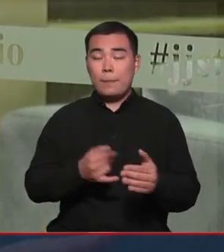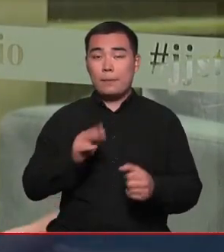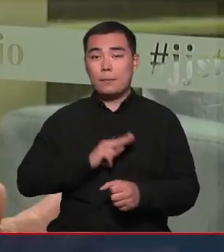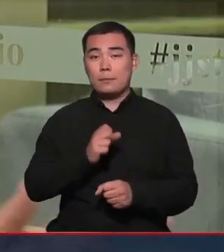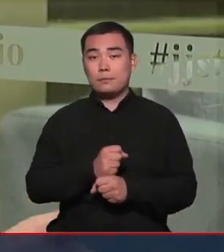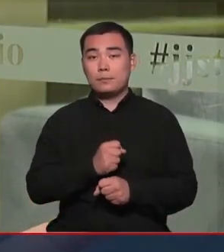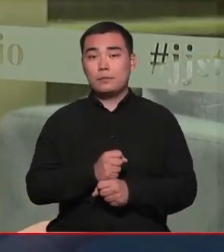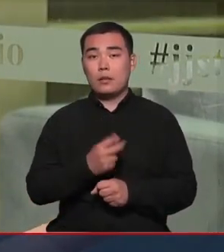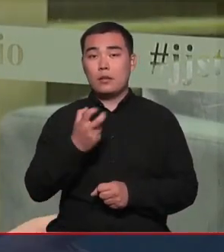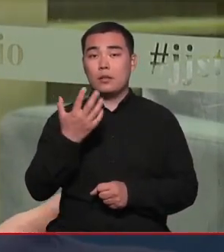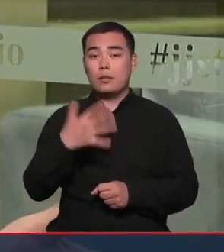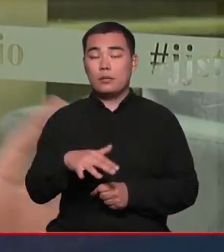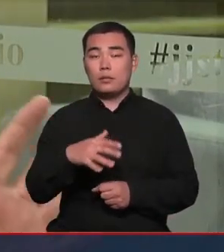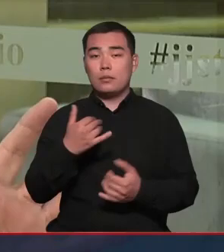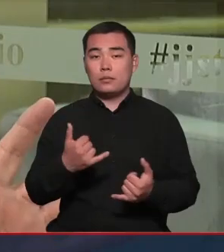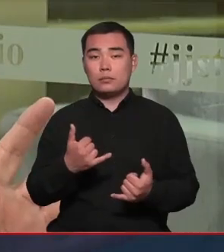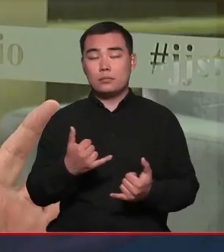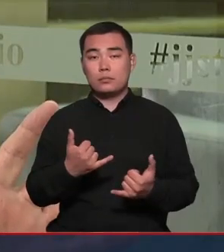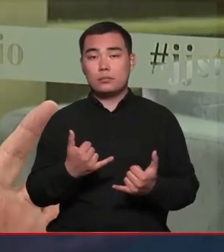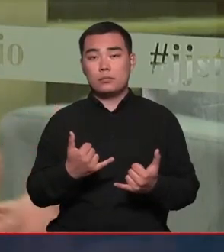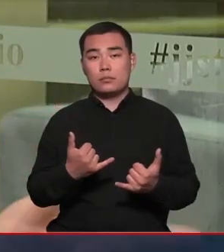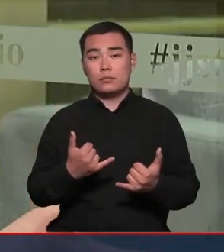жүрген 350-ден